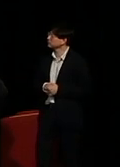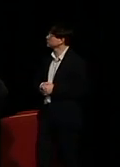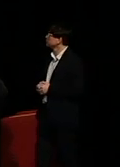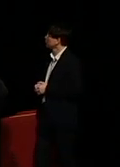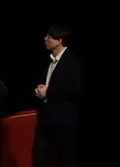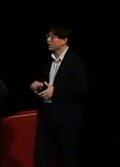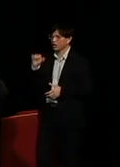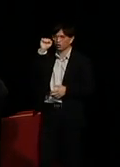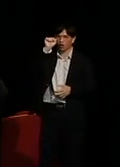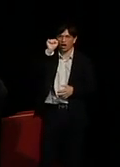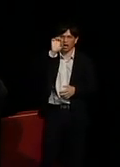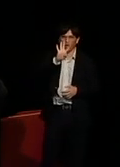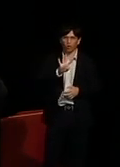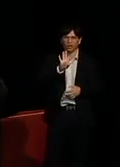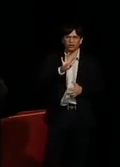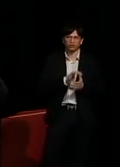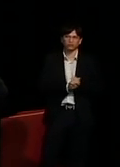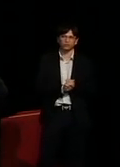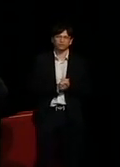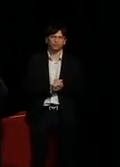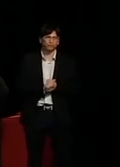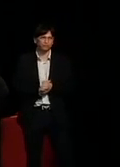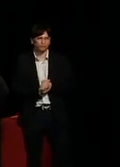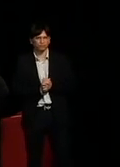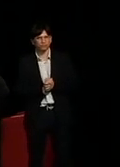A4 Scusate le note tecniche